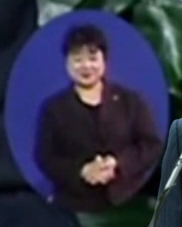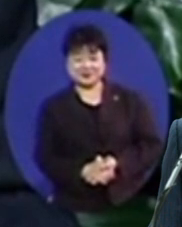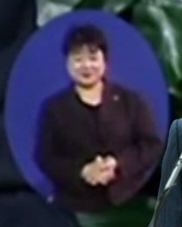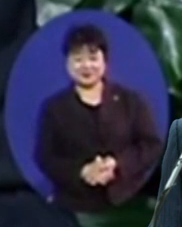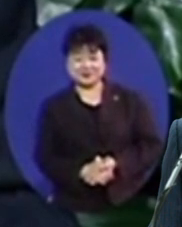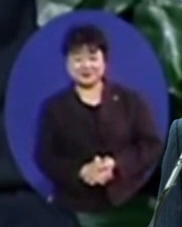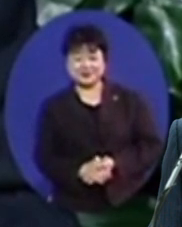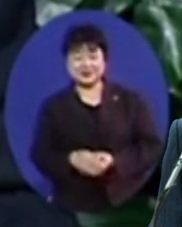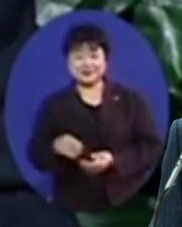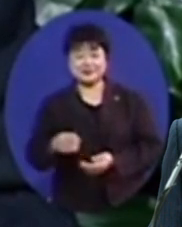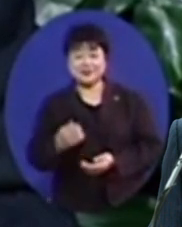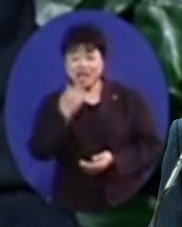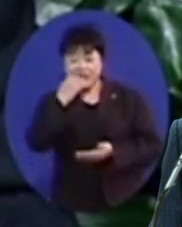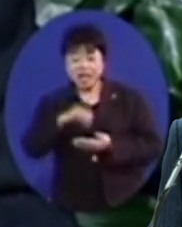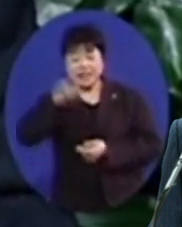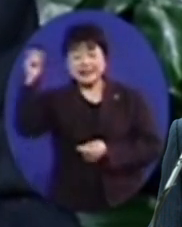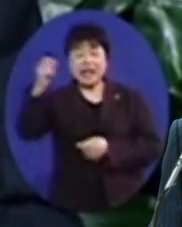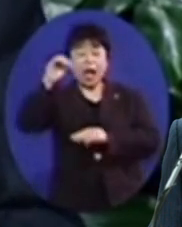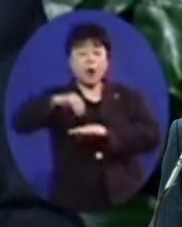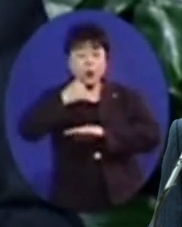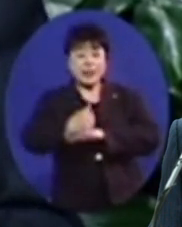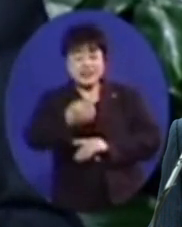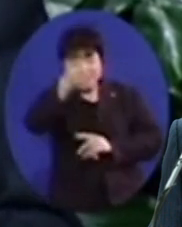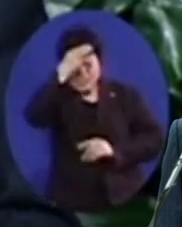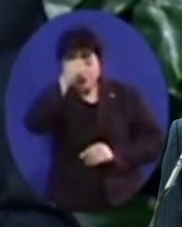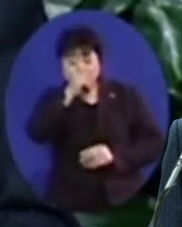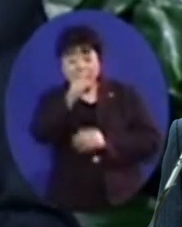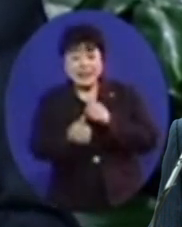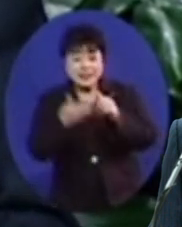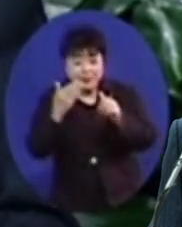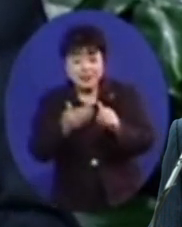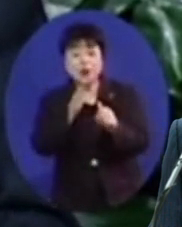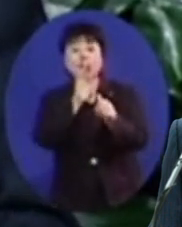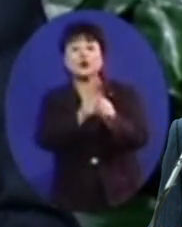다윗의 기술도 물론 좋겠지만은 하나님이